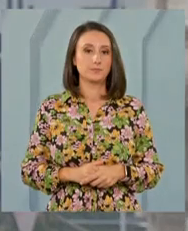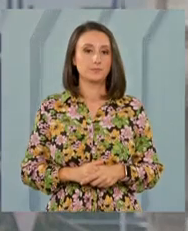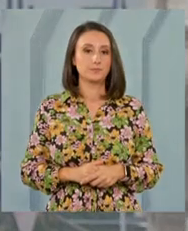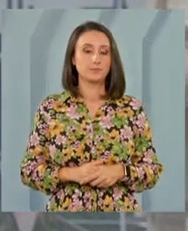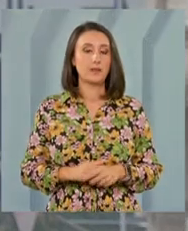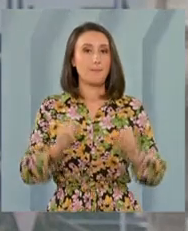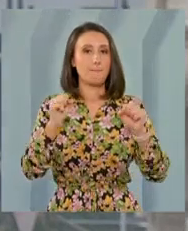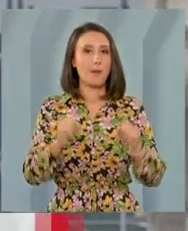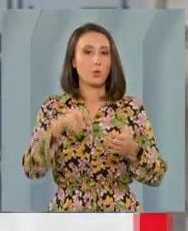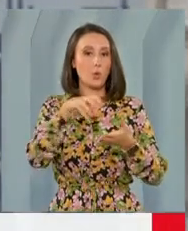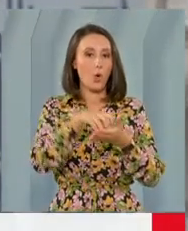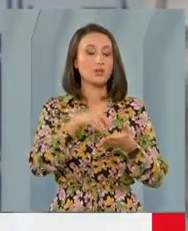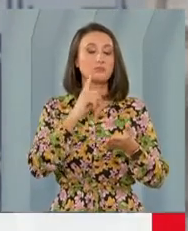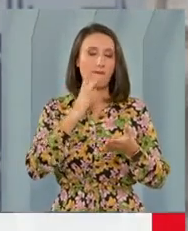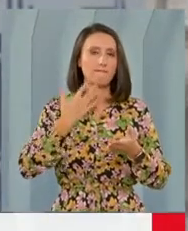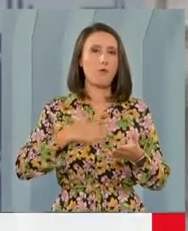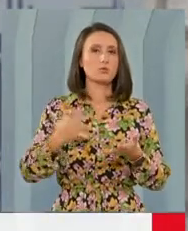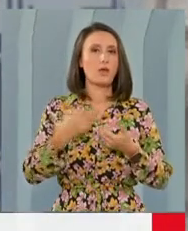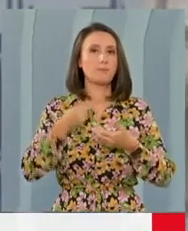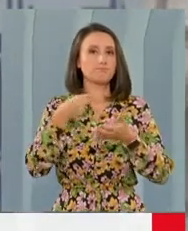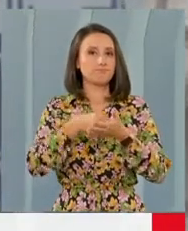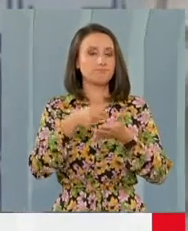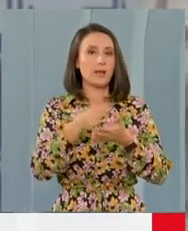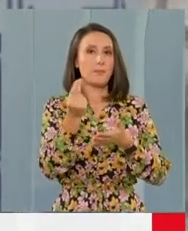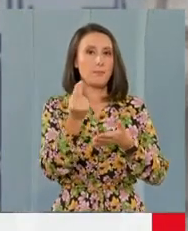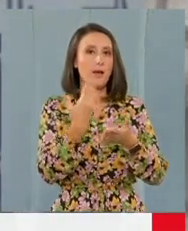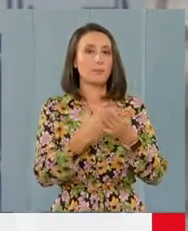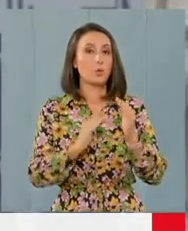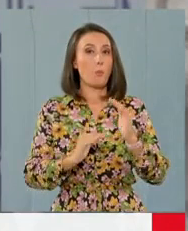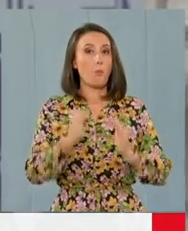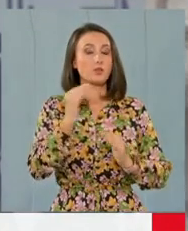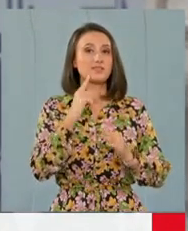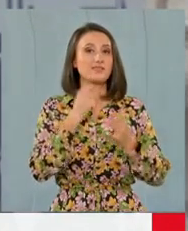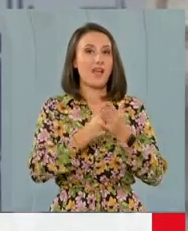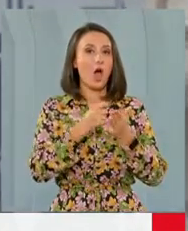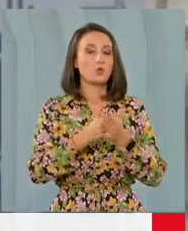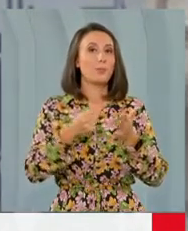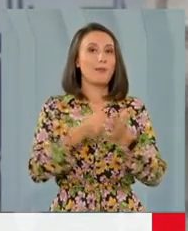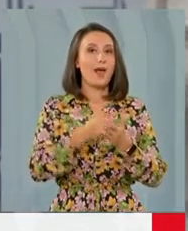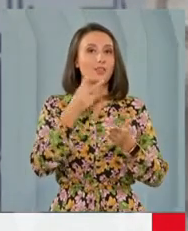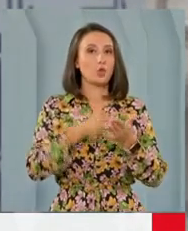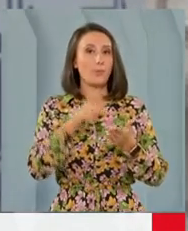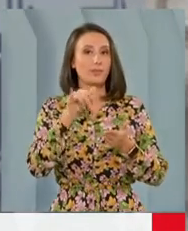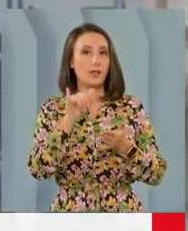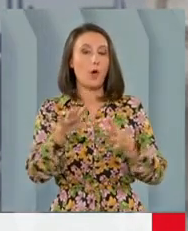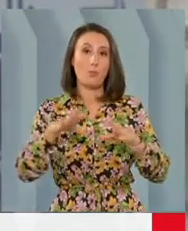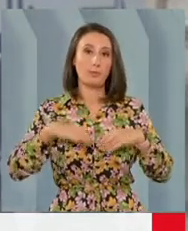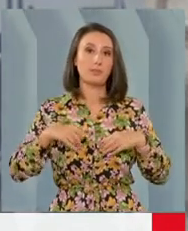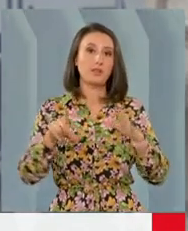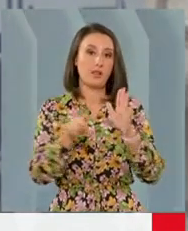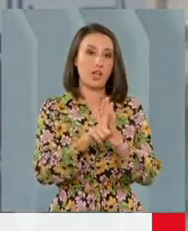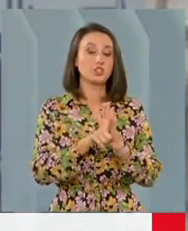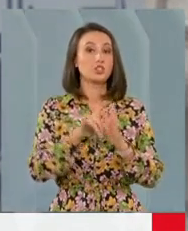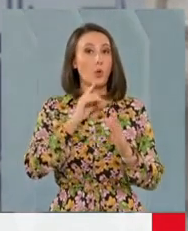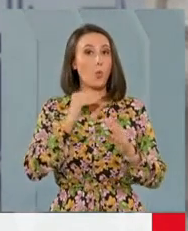Baronii locali sunt disperați să facă rost de bani pentru majorările salariale de până la 2000 de lei pe lună pe care le-au primit prin lege, așa